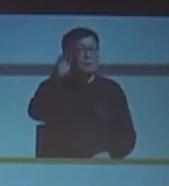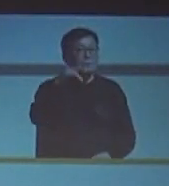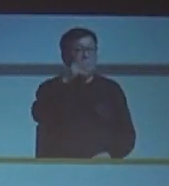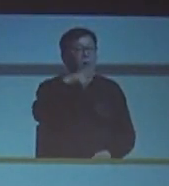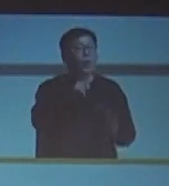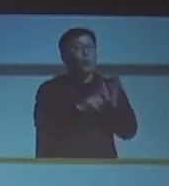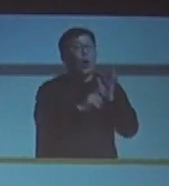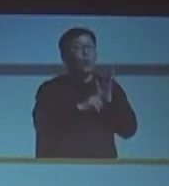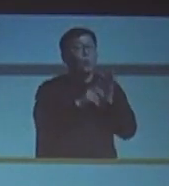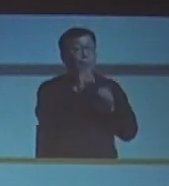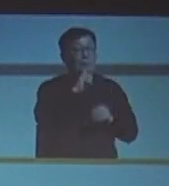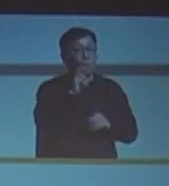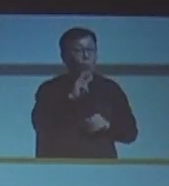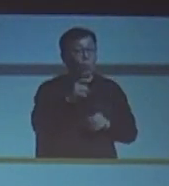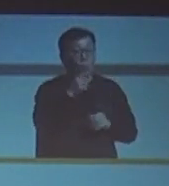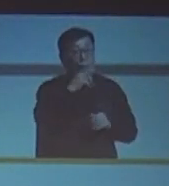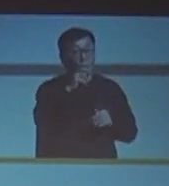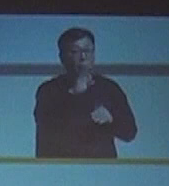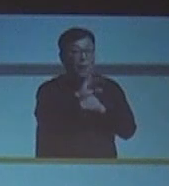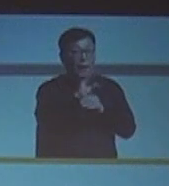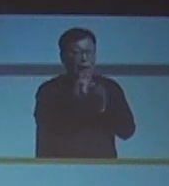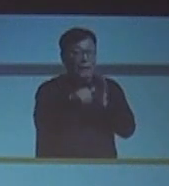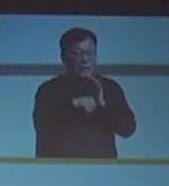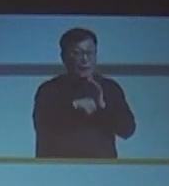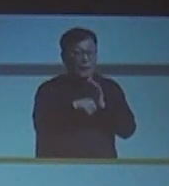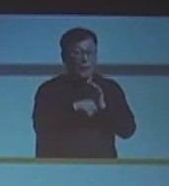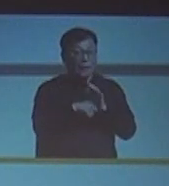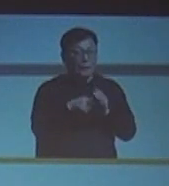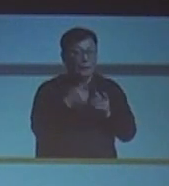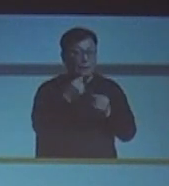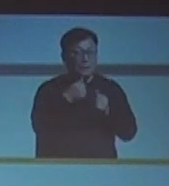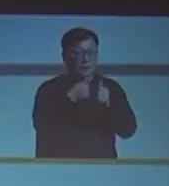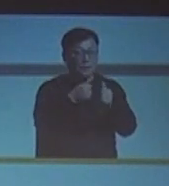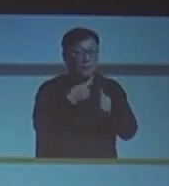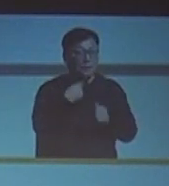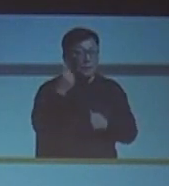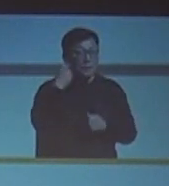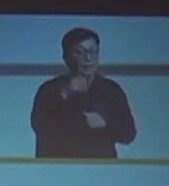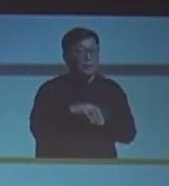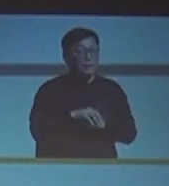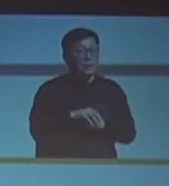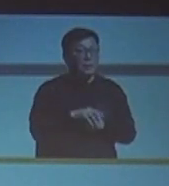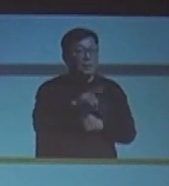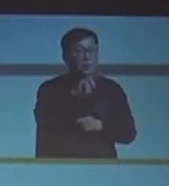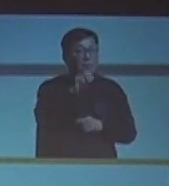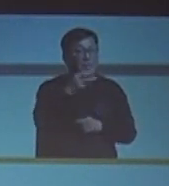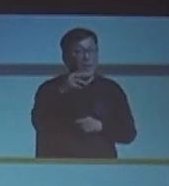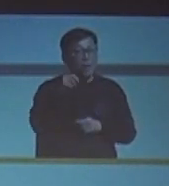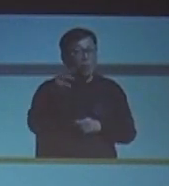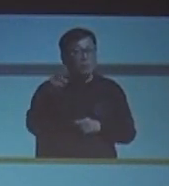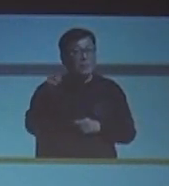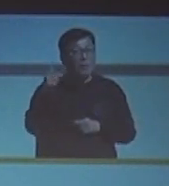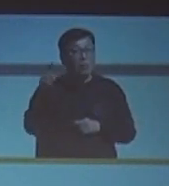아, 왜? 성가 되세요? 고품질 신선인 부산 어무 그걸